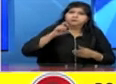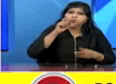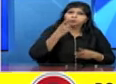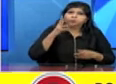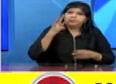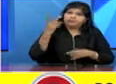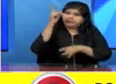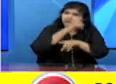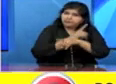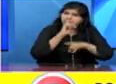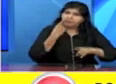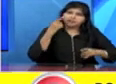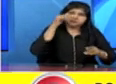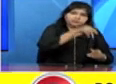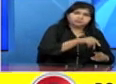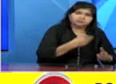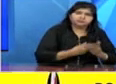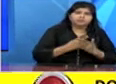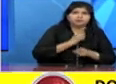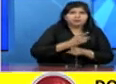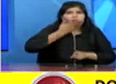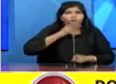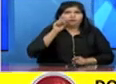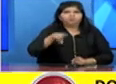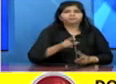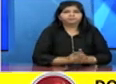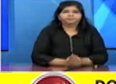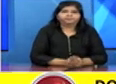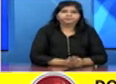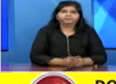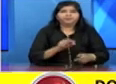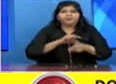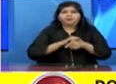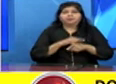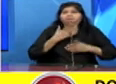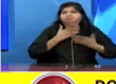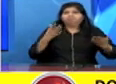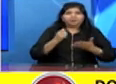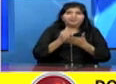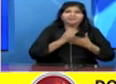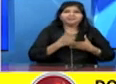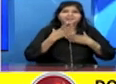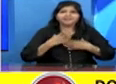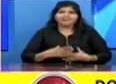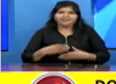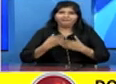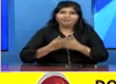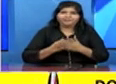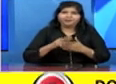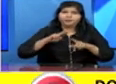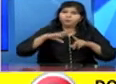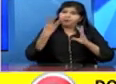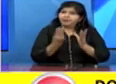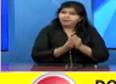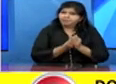हम क्वारंटाइन उनको सूचित कर रहे हैं, संदेश दे रहे हैं हम। चलिए डॉक्टर, आप लोग बहुत अच्छी सेवा कर रहे हो और समर्पण भाव से कर रहे हो और आपकी पूरी टीम